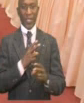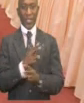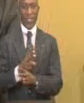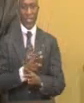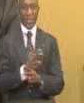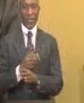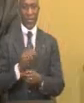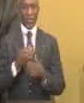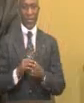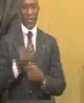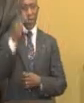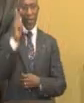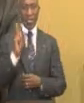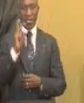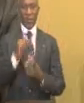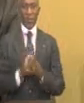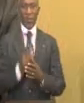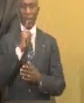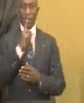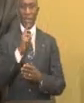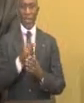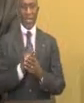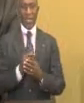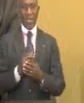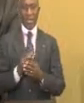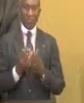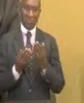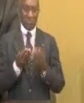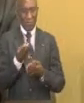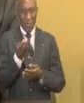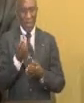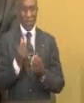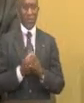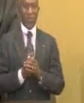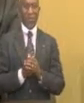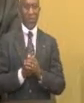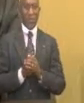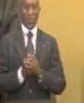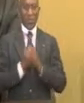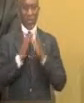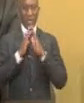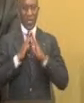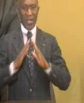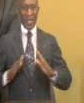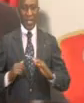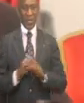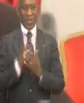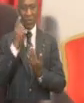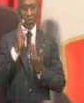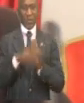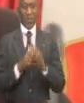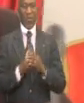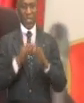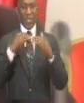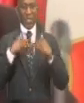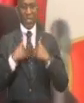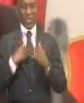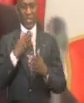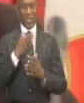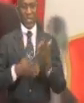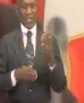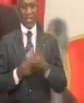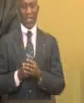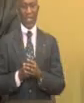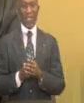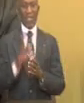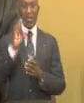relativement calme, mais prédominée par quelques cas de rapts de motos et de banditisme à main armée posés